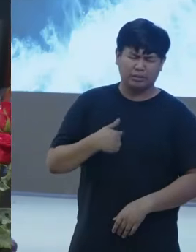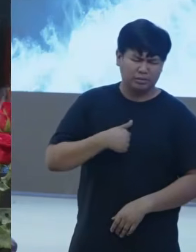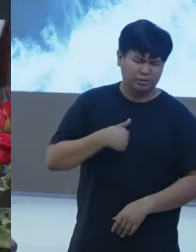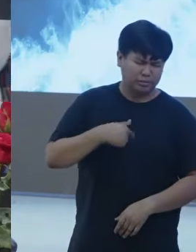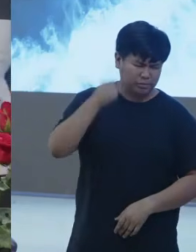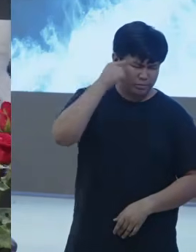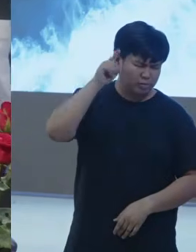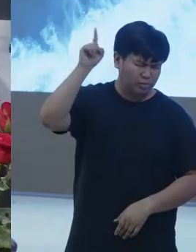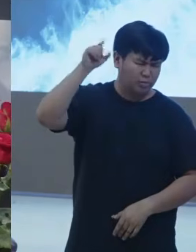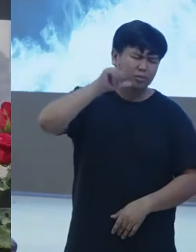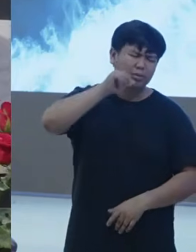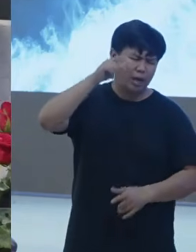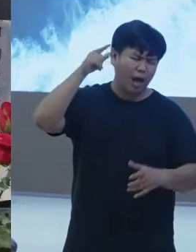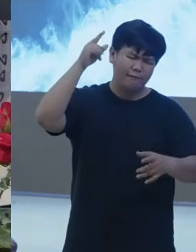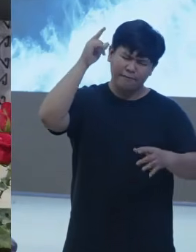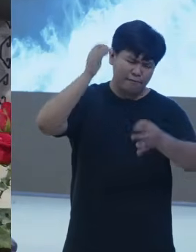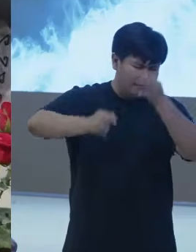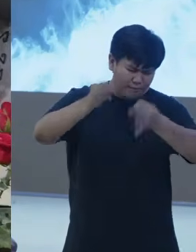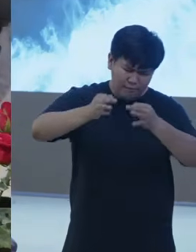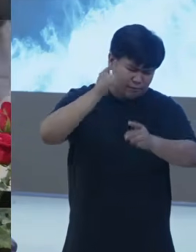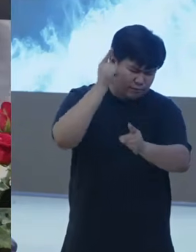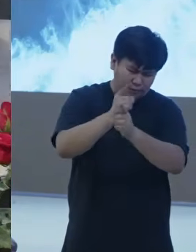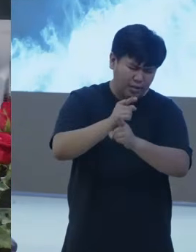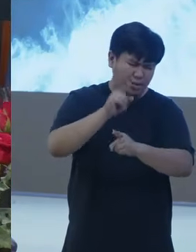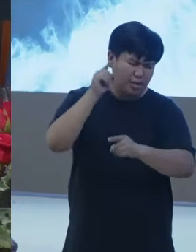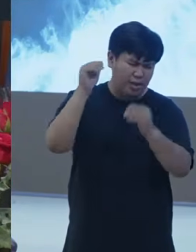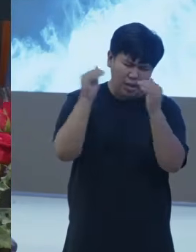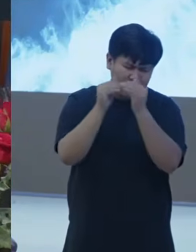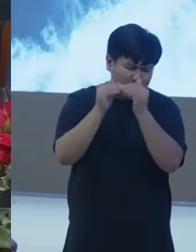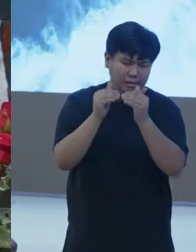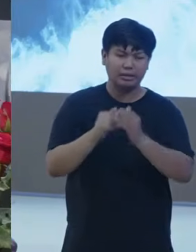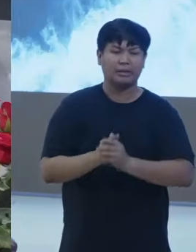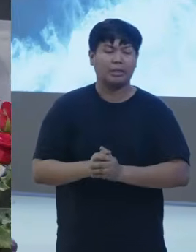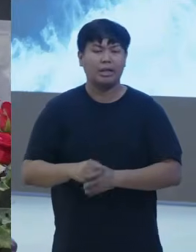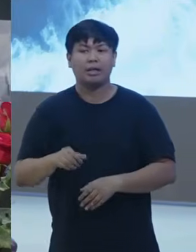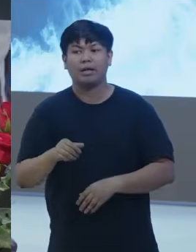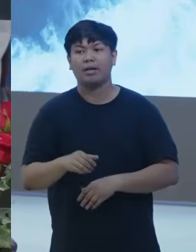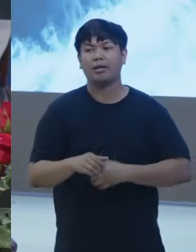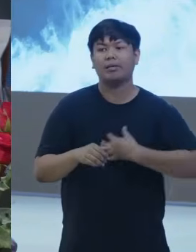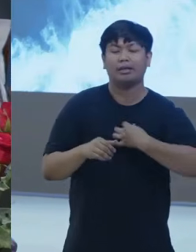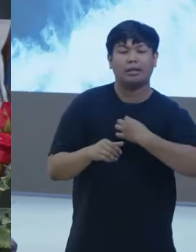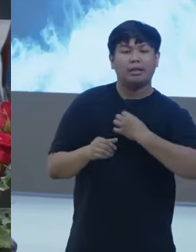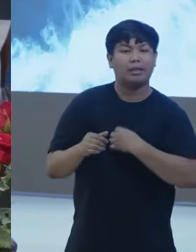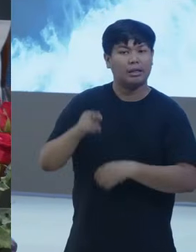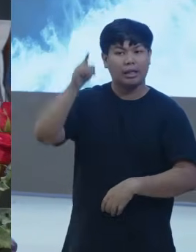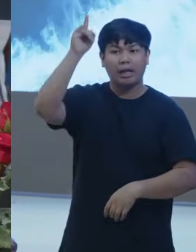Nineveh, pareho nang niligtas ko ang Nineveh, pareho lang naman kayo.